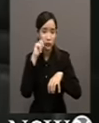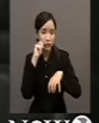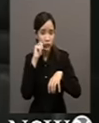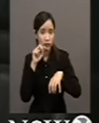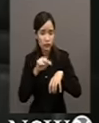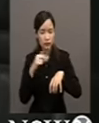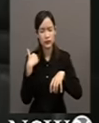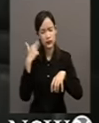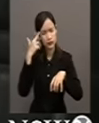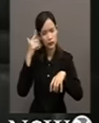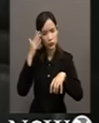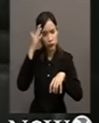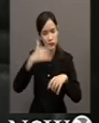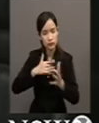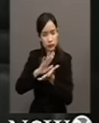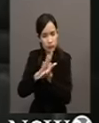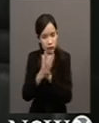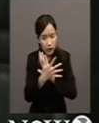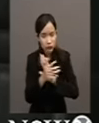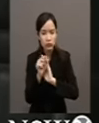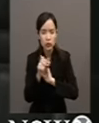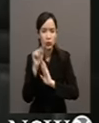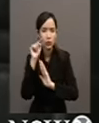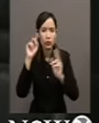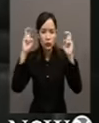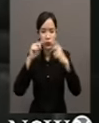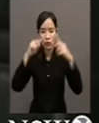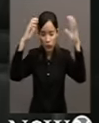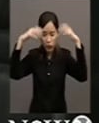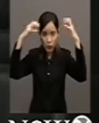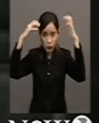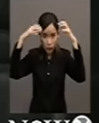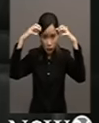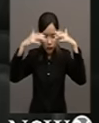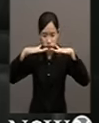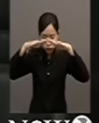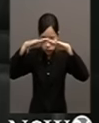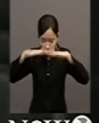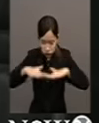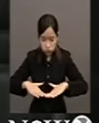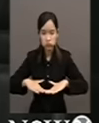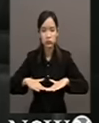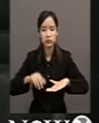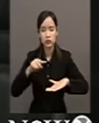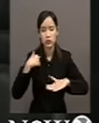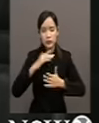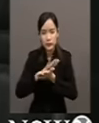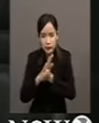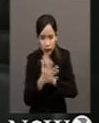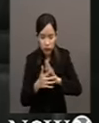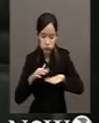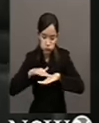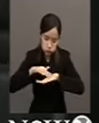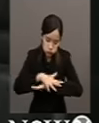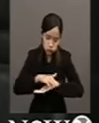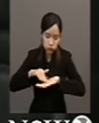ก็อาจจะปรับหากสถานการณ์เรื่องฝนเนี่ยน้อยลงตามลำดับเนี่ยเราก็จะปรับลดการระบายลงอี